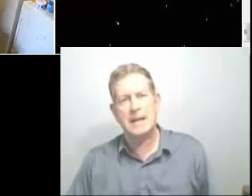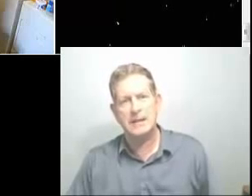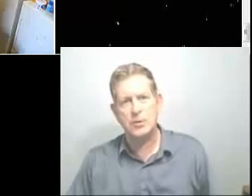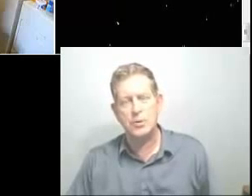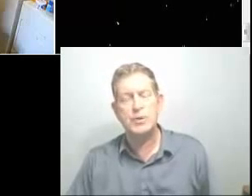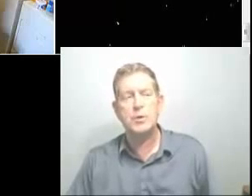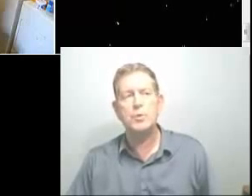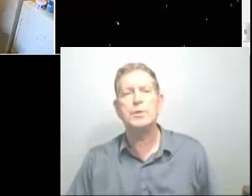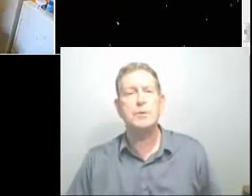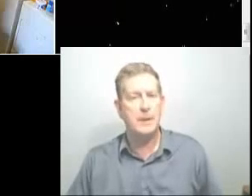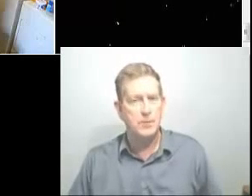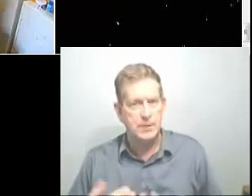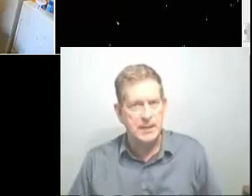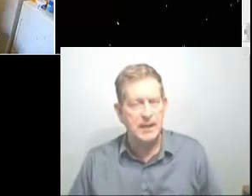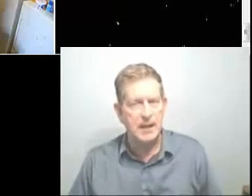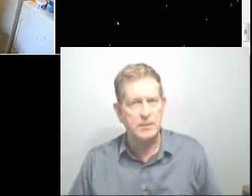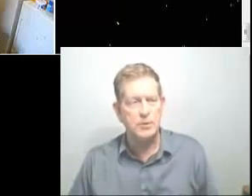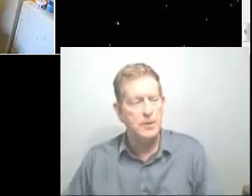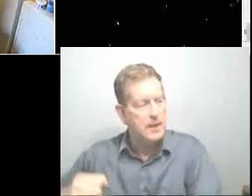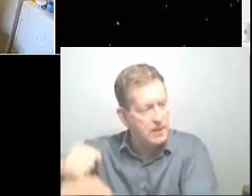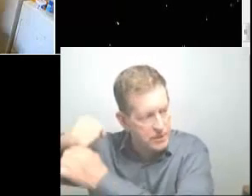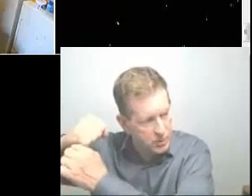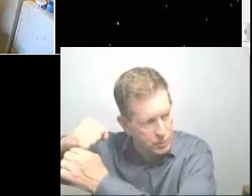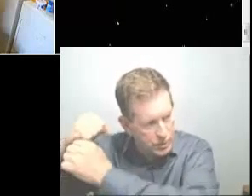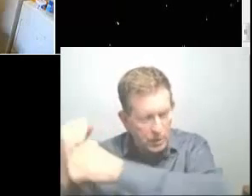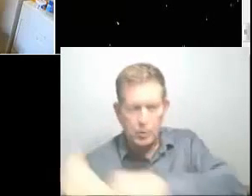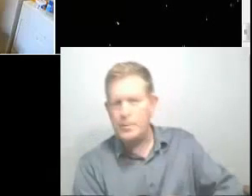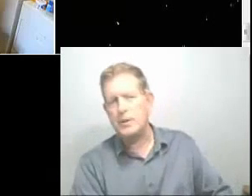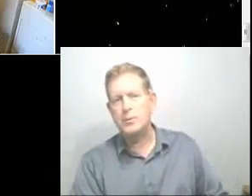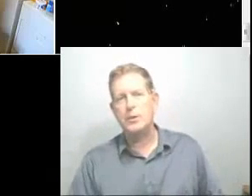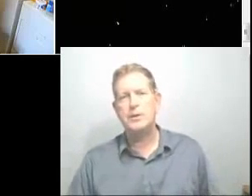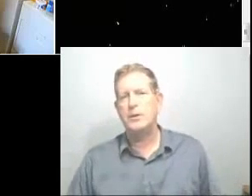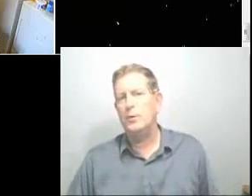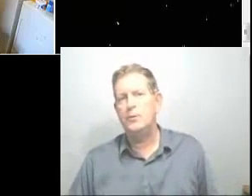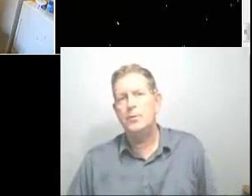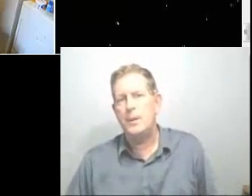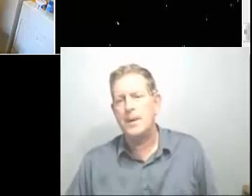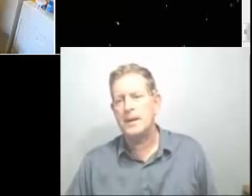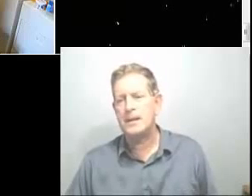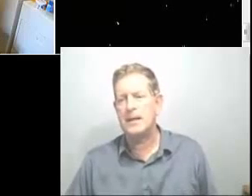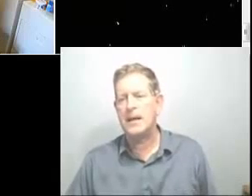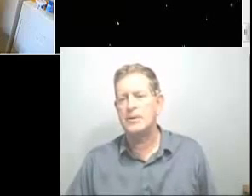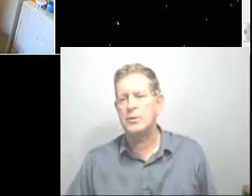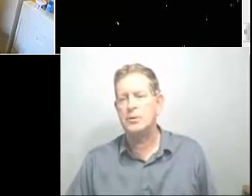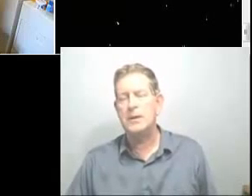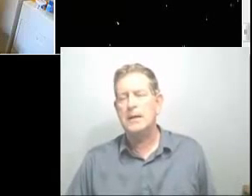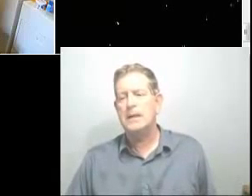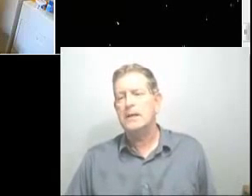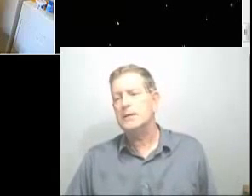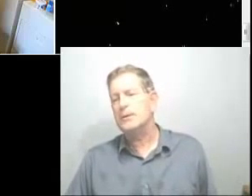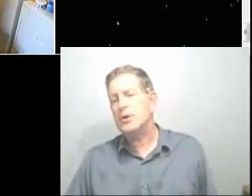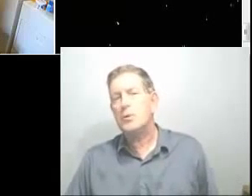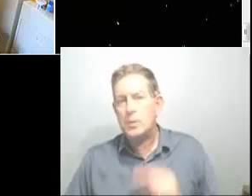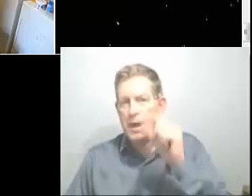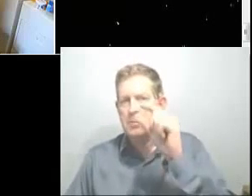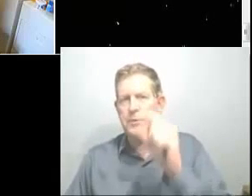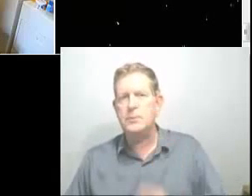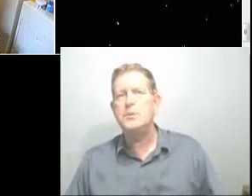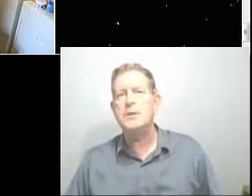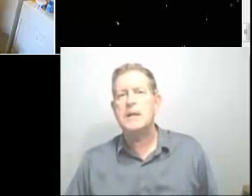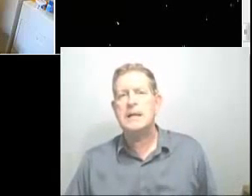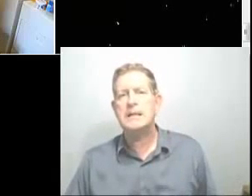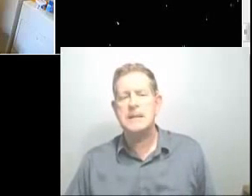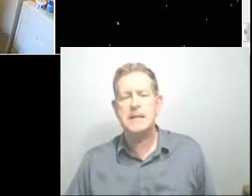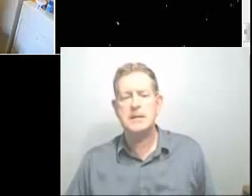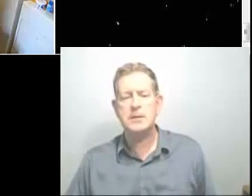J'écoute la radio, j'écoute de la musique à la radio, j'écoute le baseball ou le football américain à la radio. J'écoute un peu